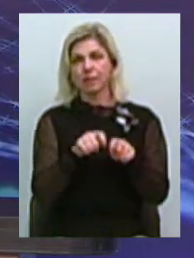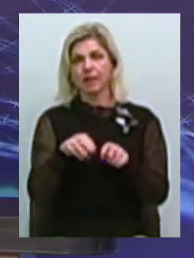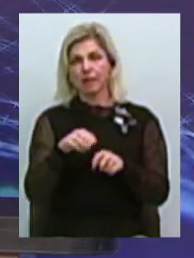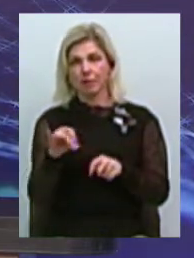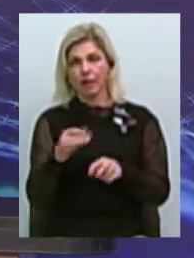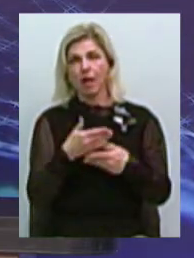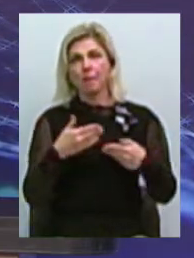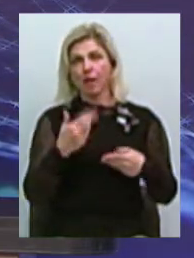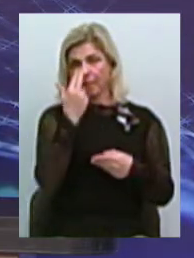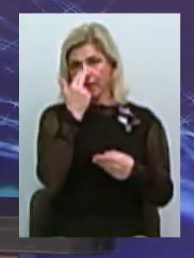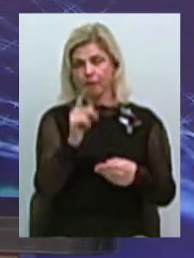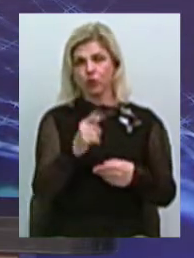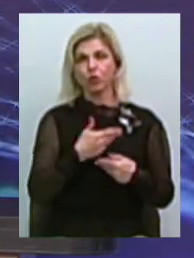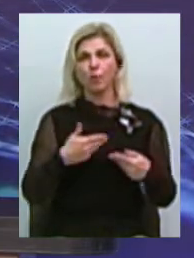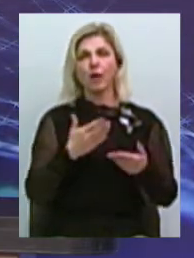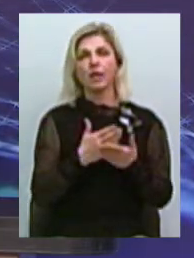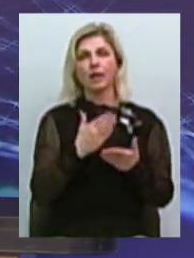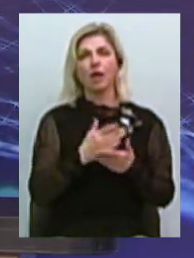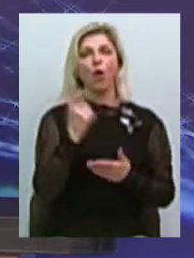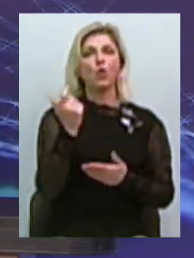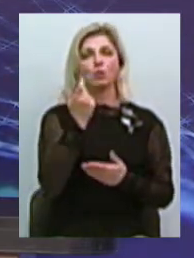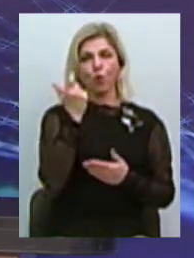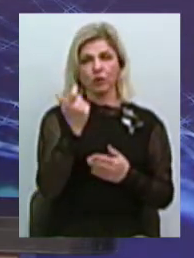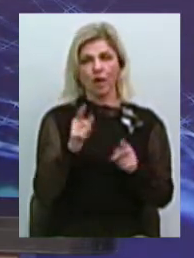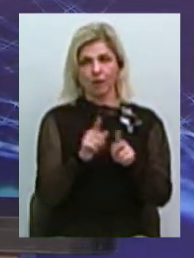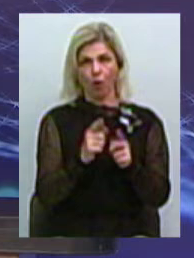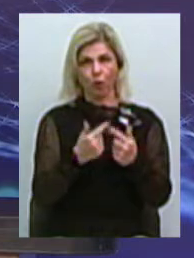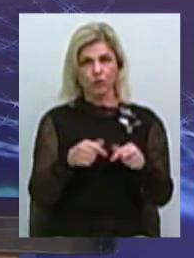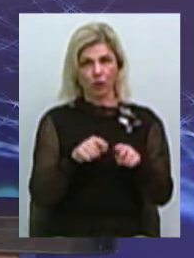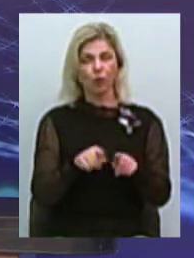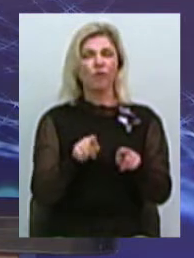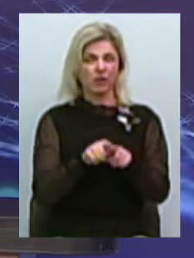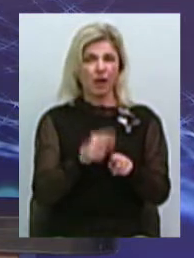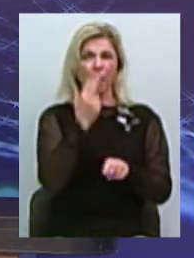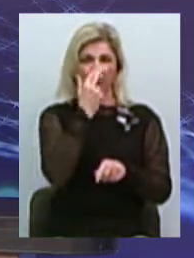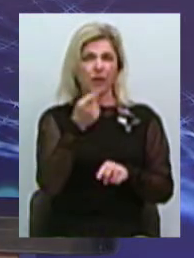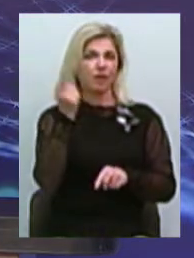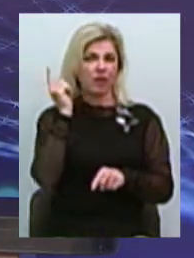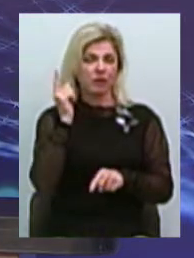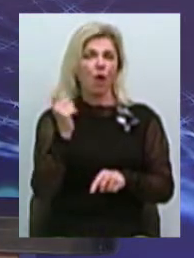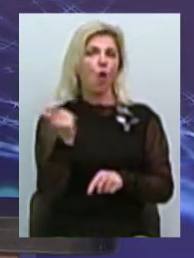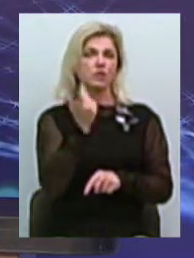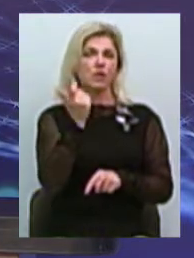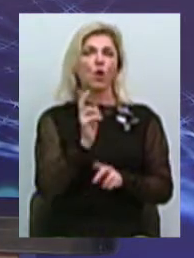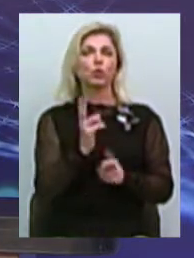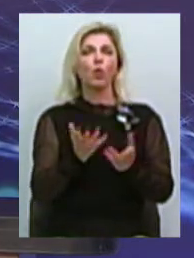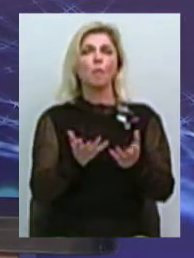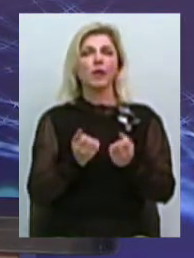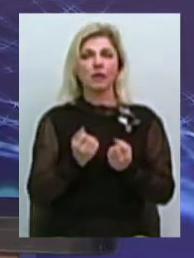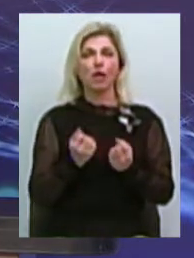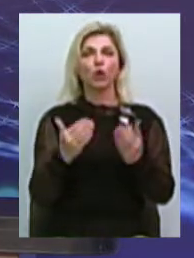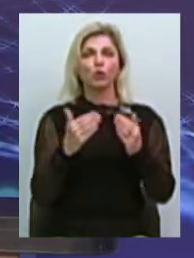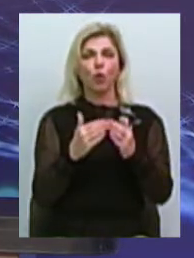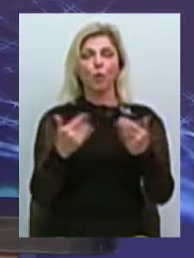є господарями цієї установи, ну так прийнято було. І, напевно, кожна, ну скажімо, газдиня, яка приймає вдома гостей, вона